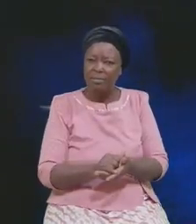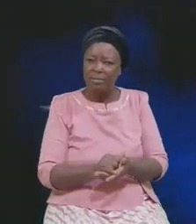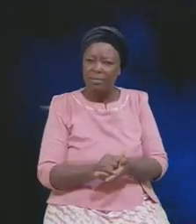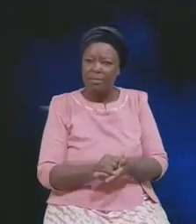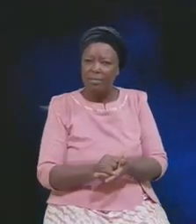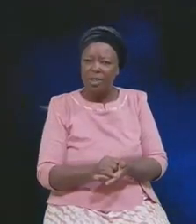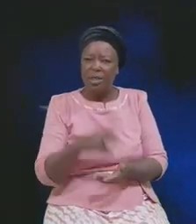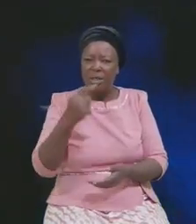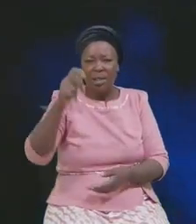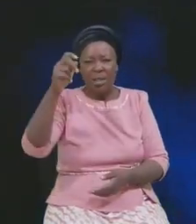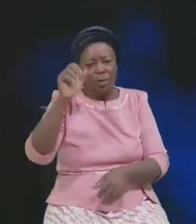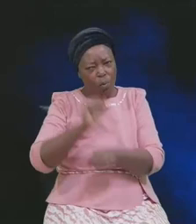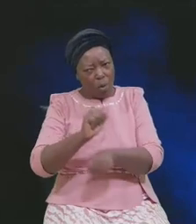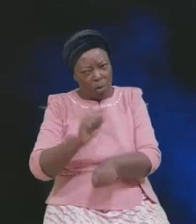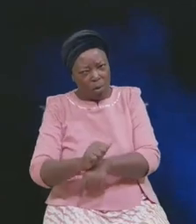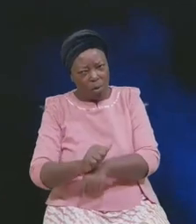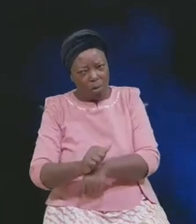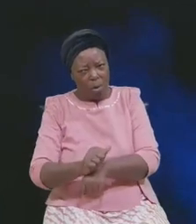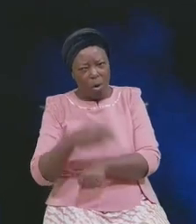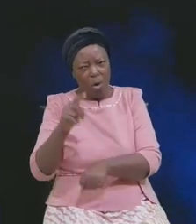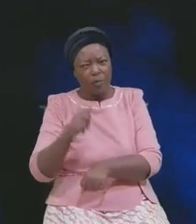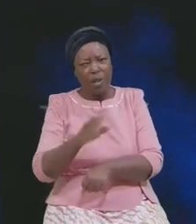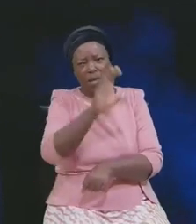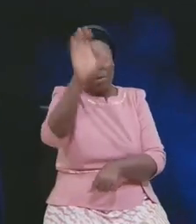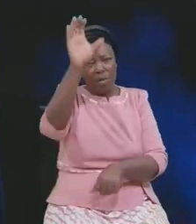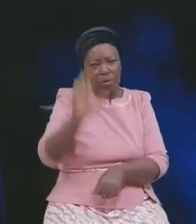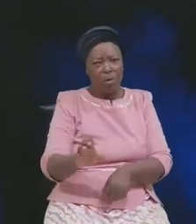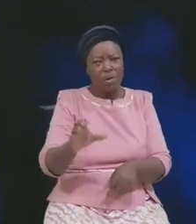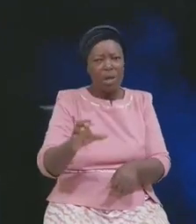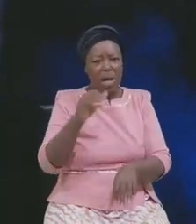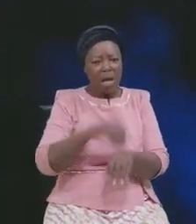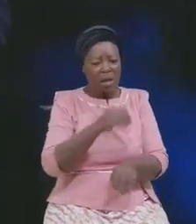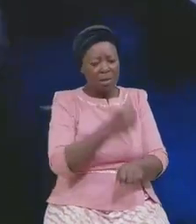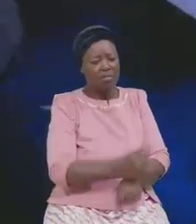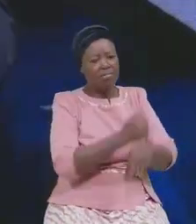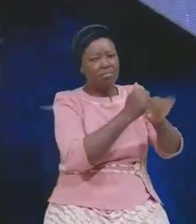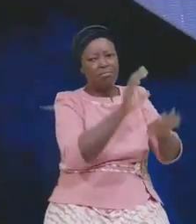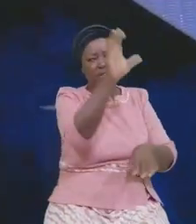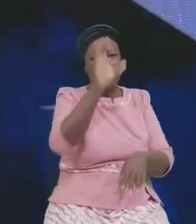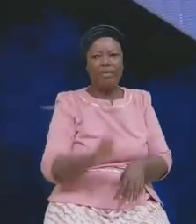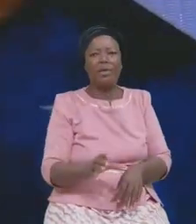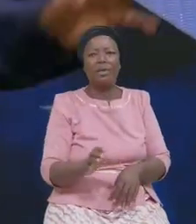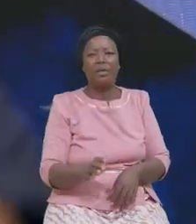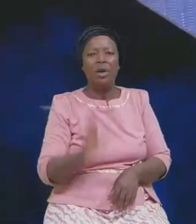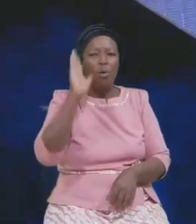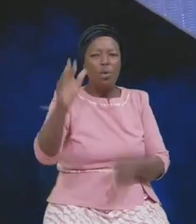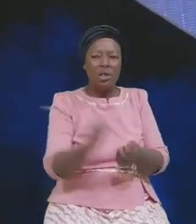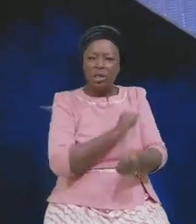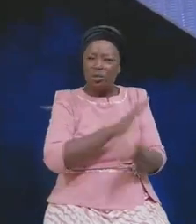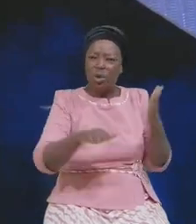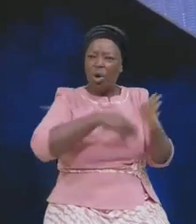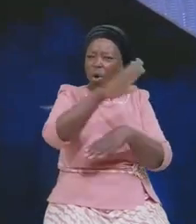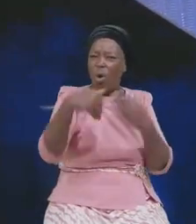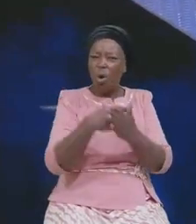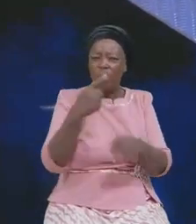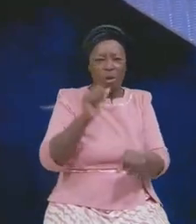les œuvres ou l'œuvre sur la croix au calvaire détruisent toutes les œuvres du